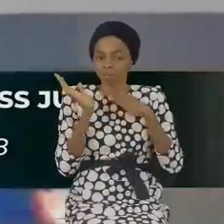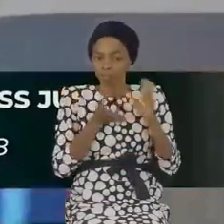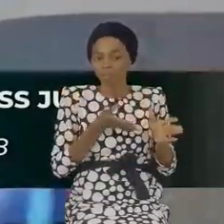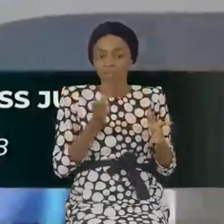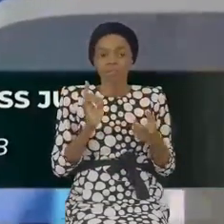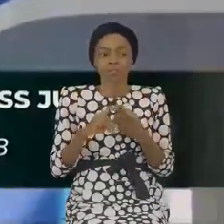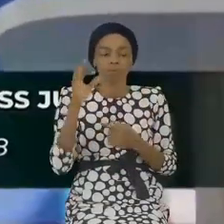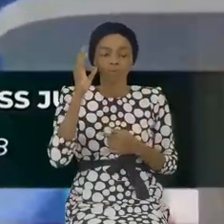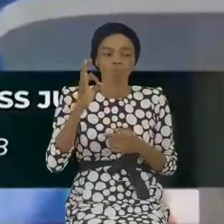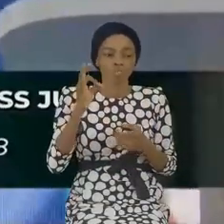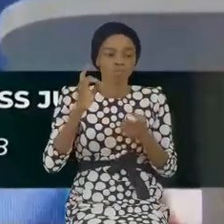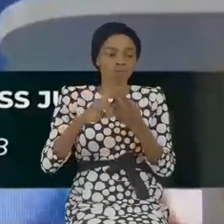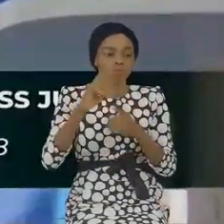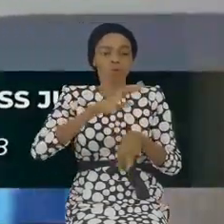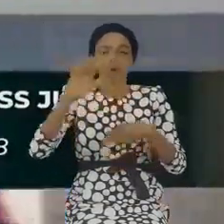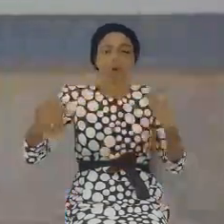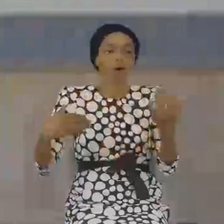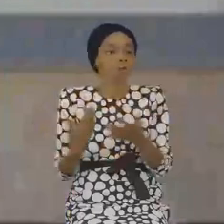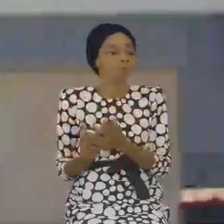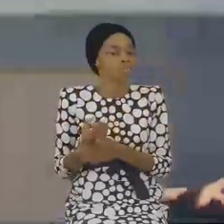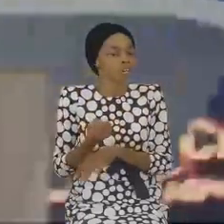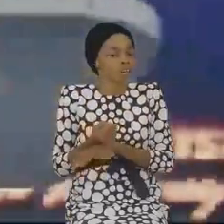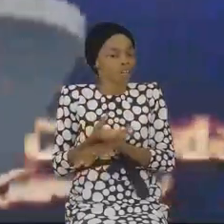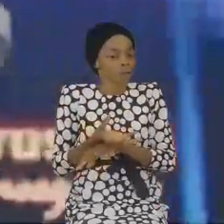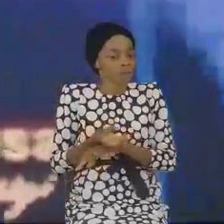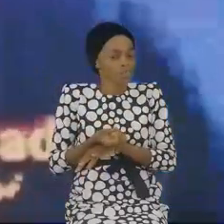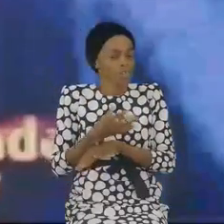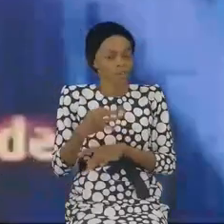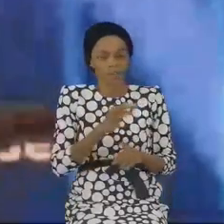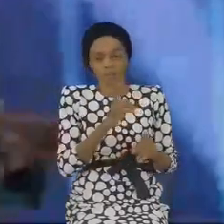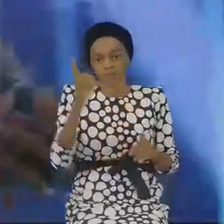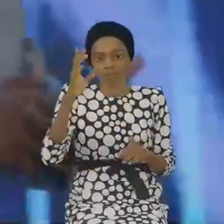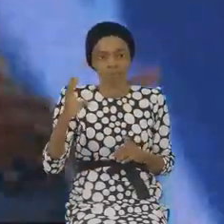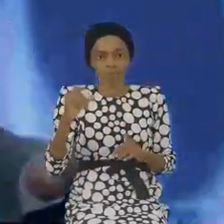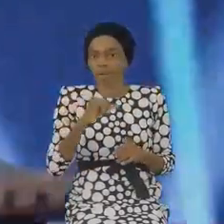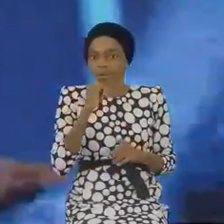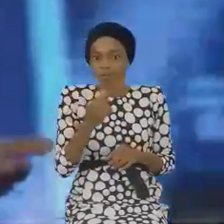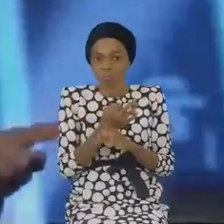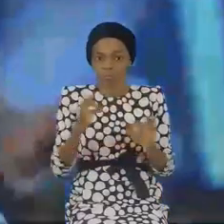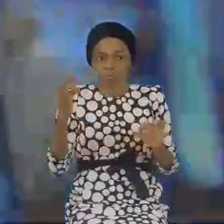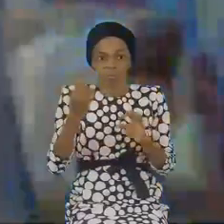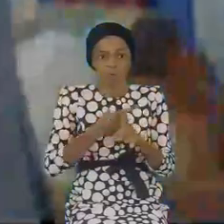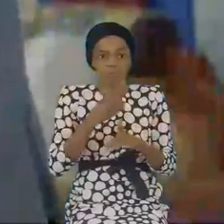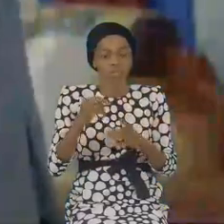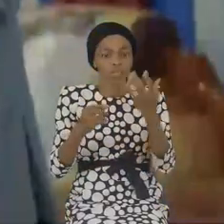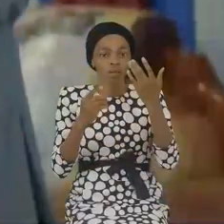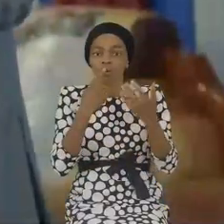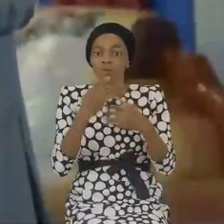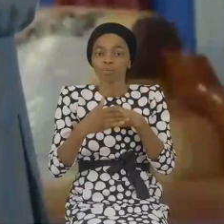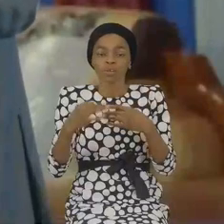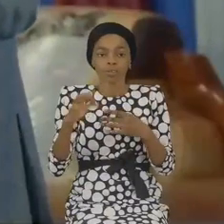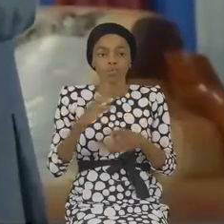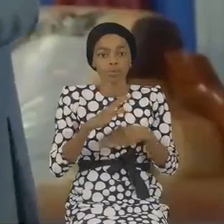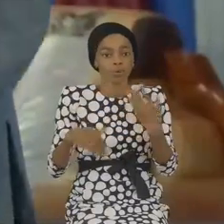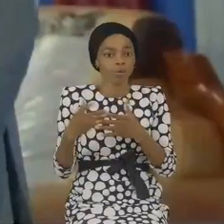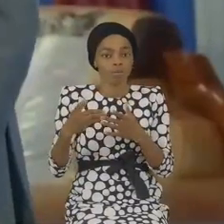de Dieu. Vous n'êtes pas libre du sang de tous les hommes s'ils ne savent pas que s'ils rétrogradent,